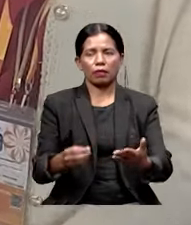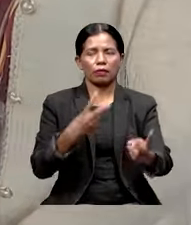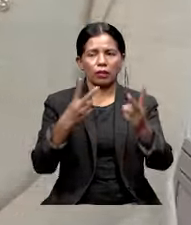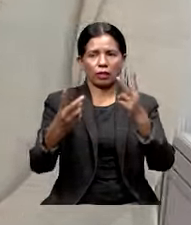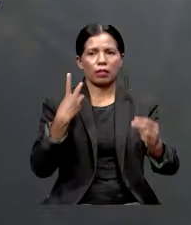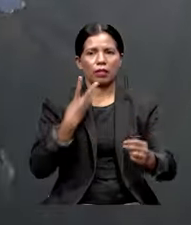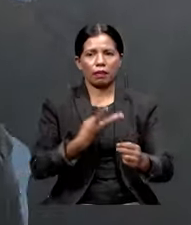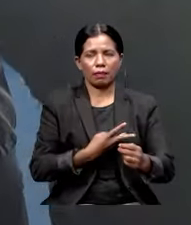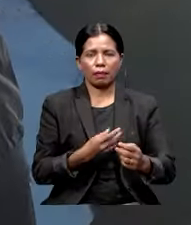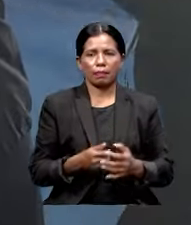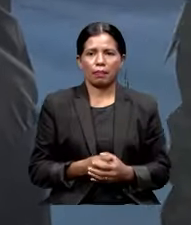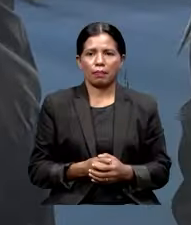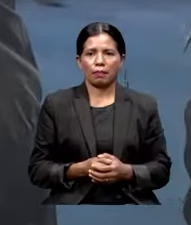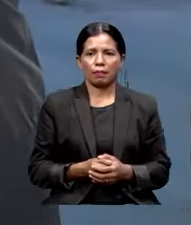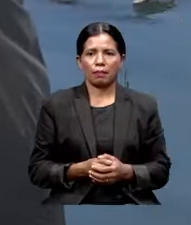minha.